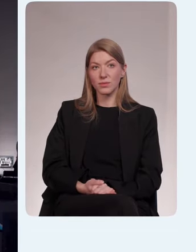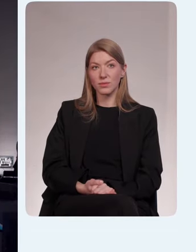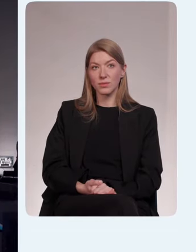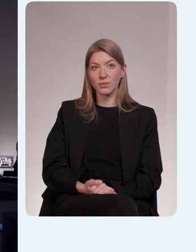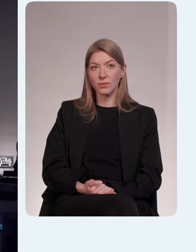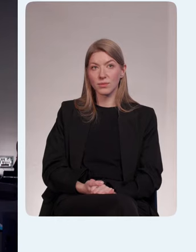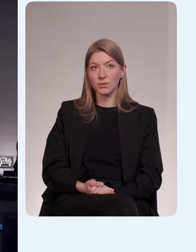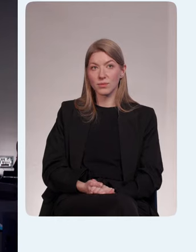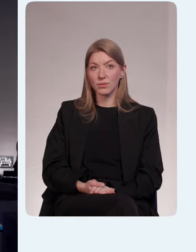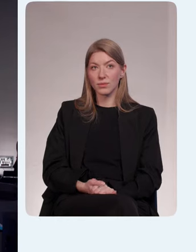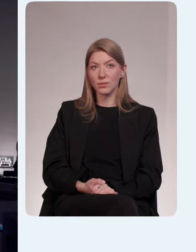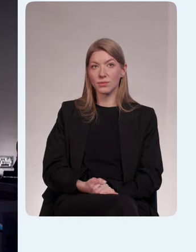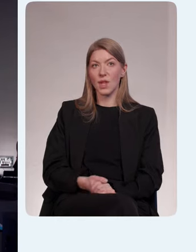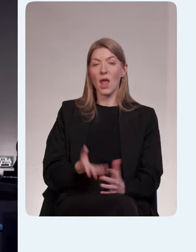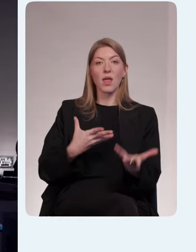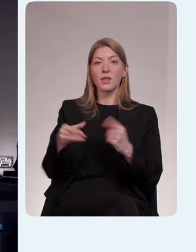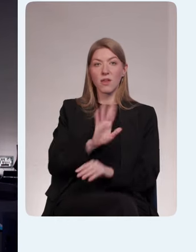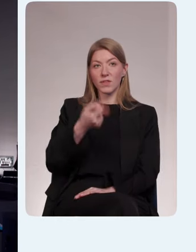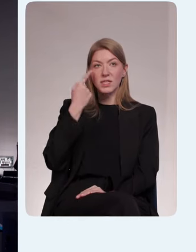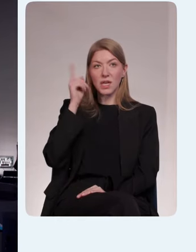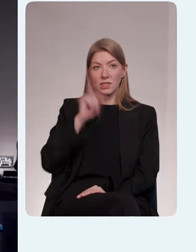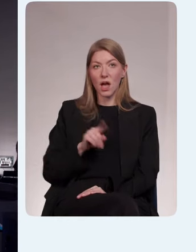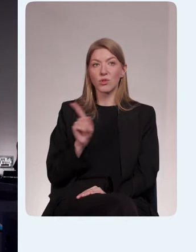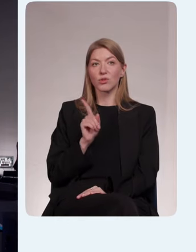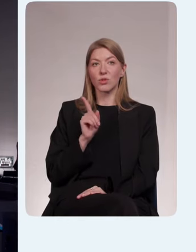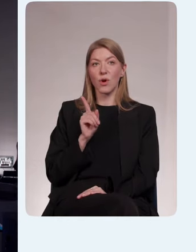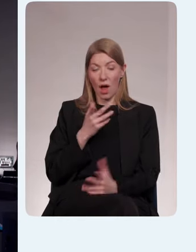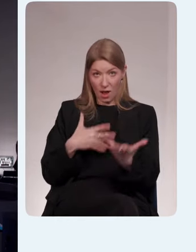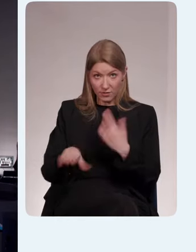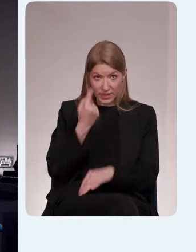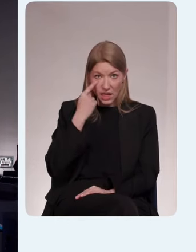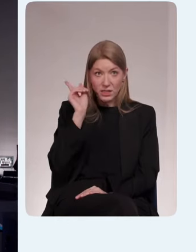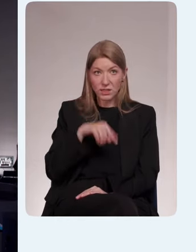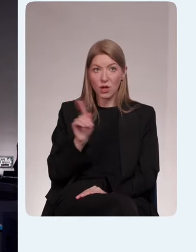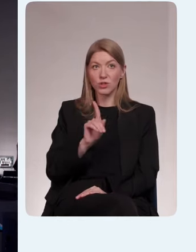ну, которую заметили, да? Все же знают?